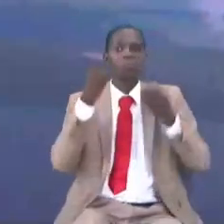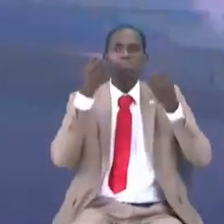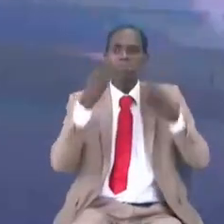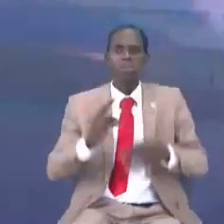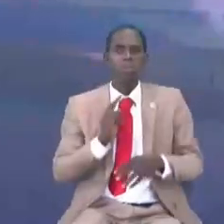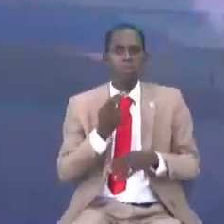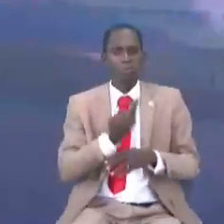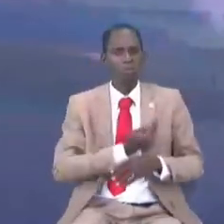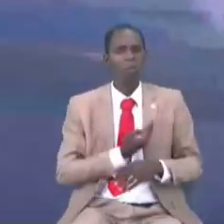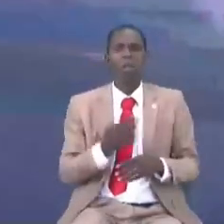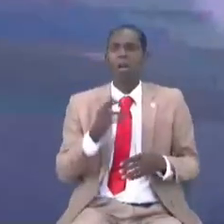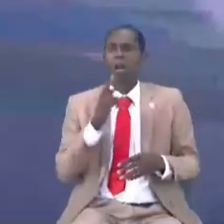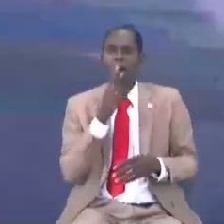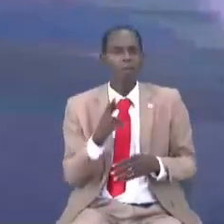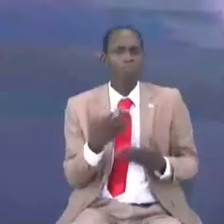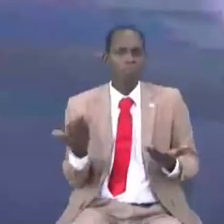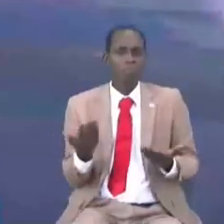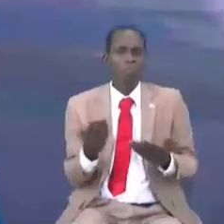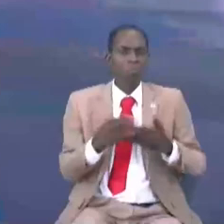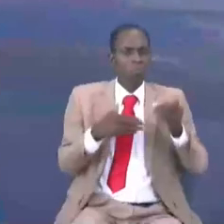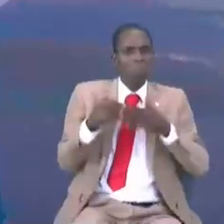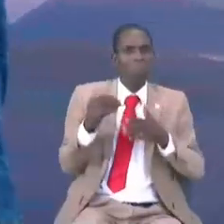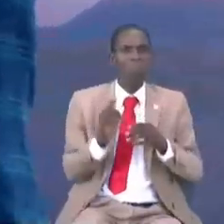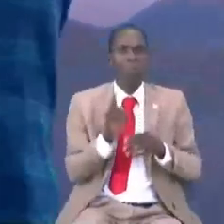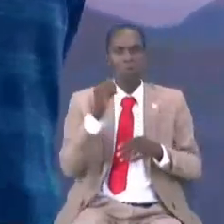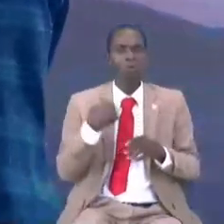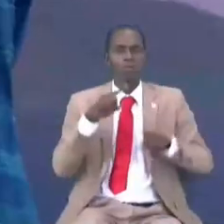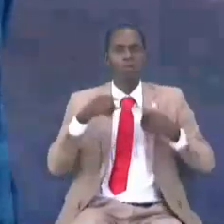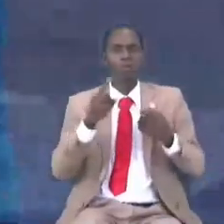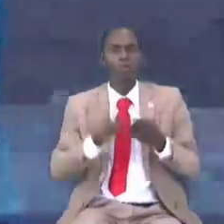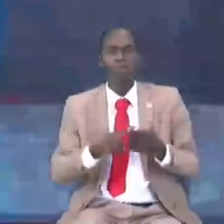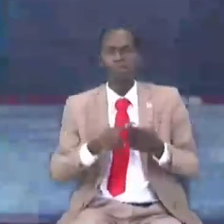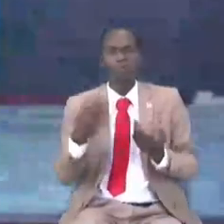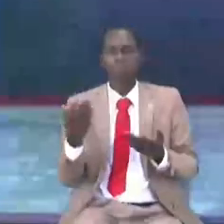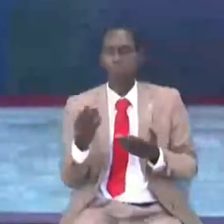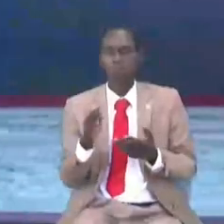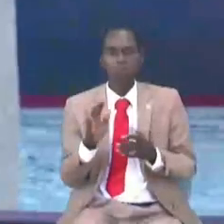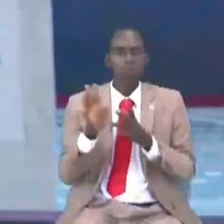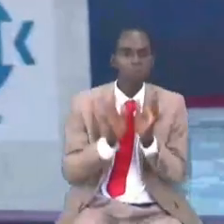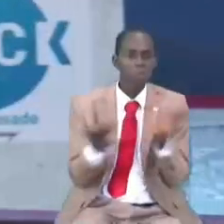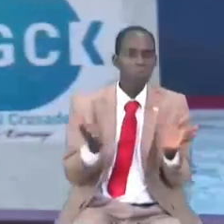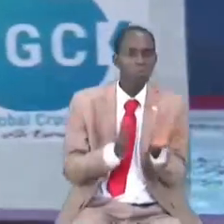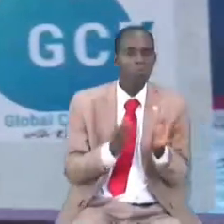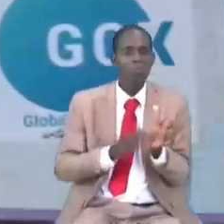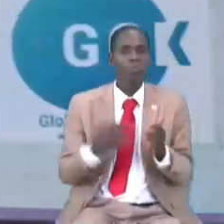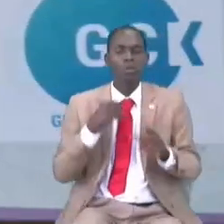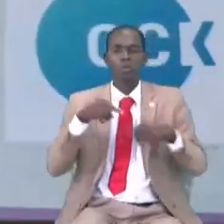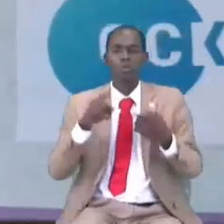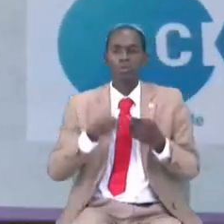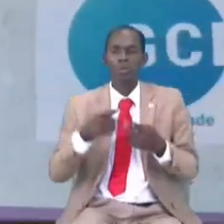nous sommes allés au séminaire, nous sommes allés au lieu de formation et nous délivrons le message